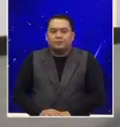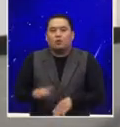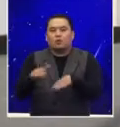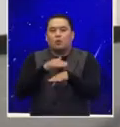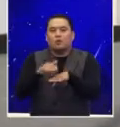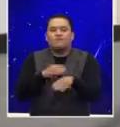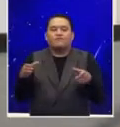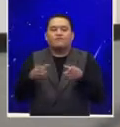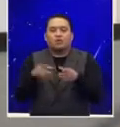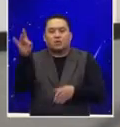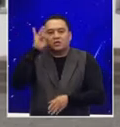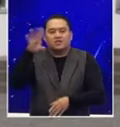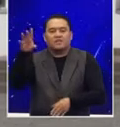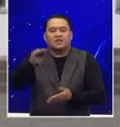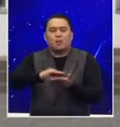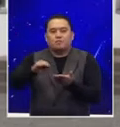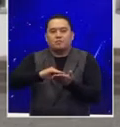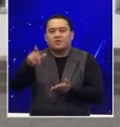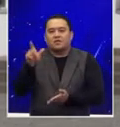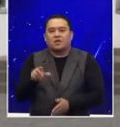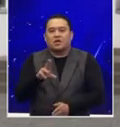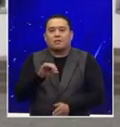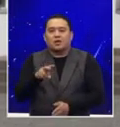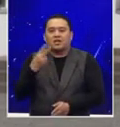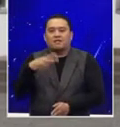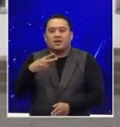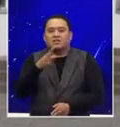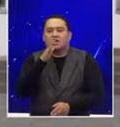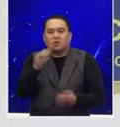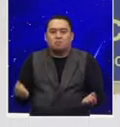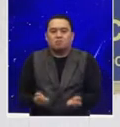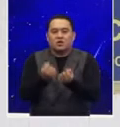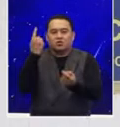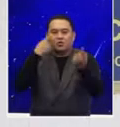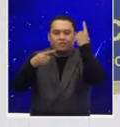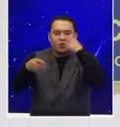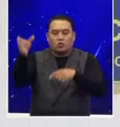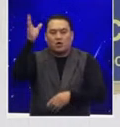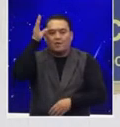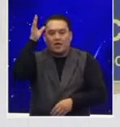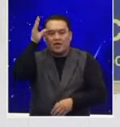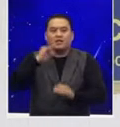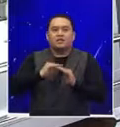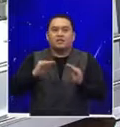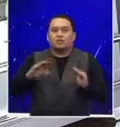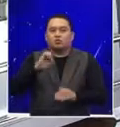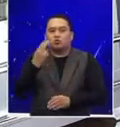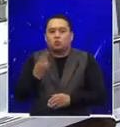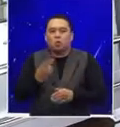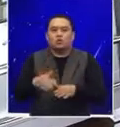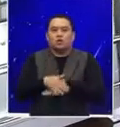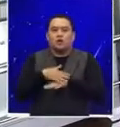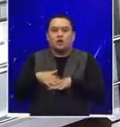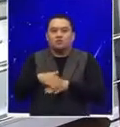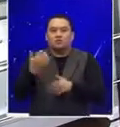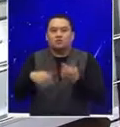Благотворительный фонд имени известного писателя Кемеля Токаева уже 20 лет оказывает поддержку творчески одаренным ученикам и детям из социально незащищенных